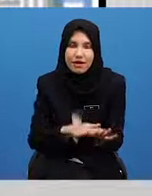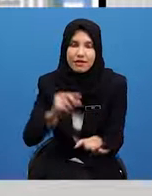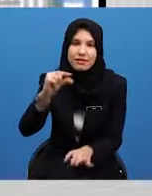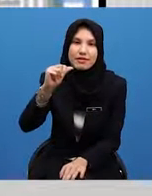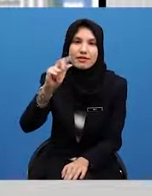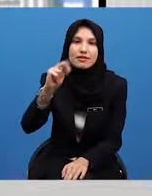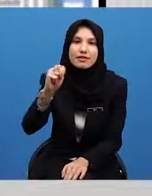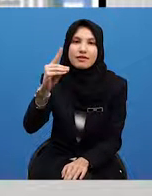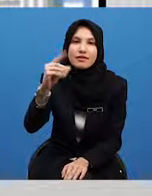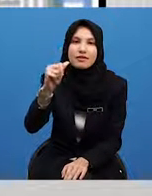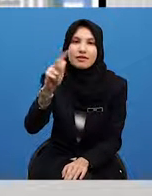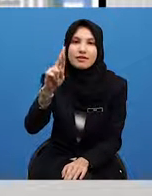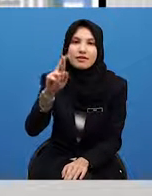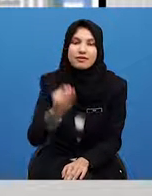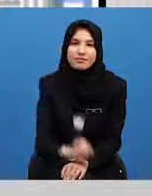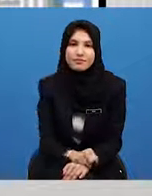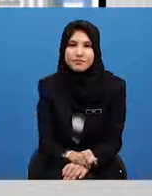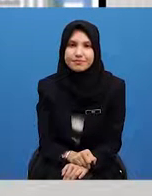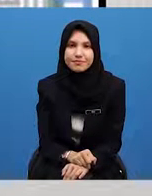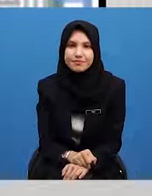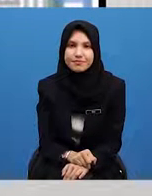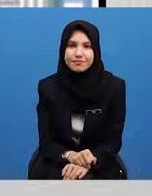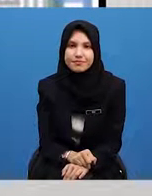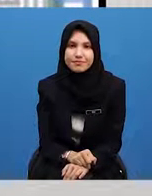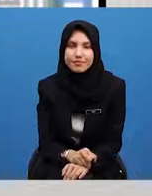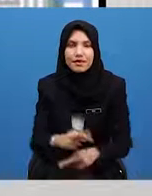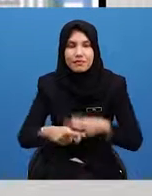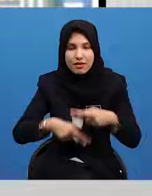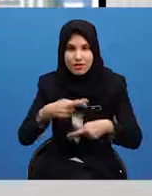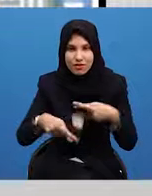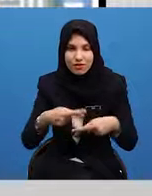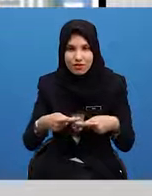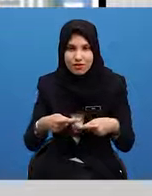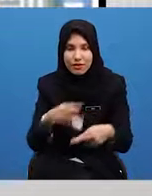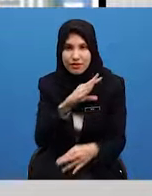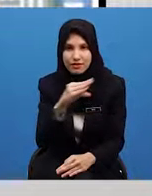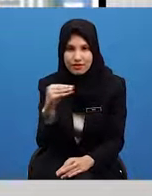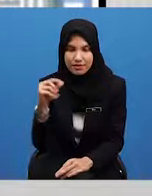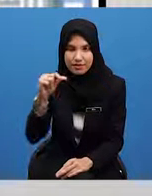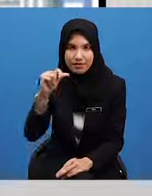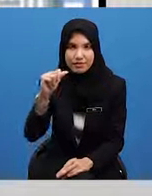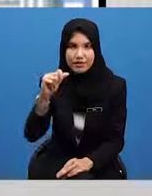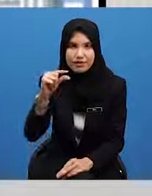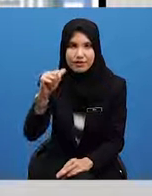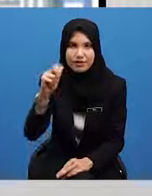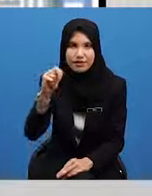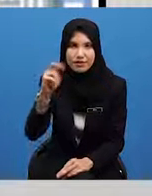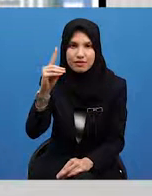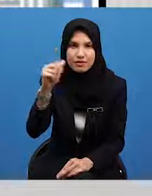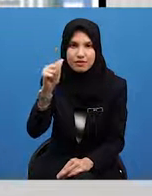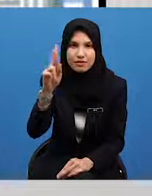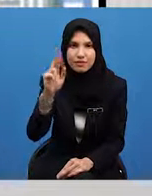gandar. Bila roda dan gandar berputar, tali